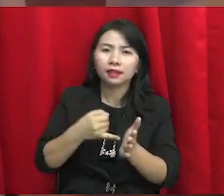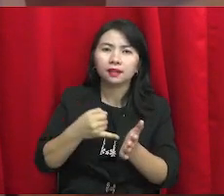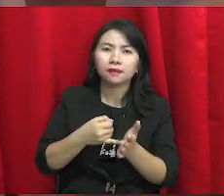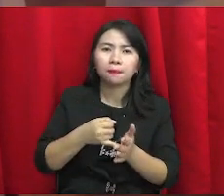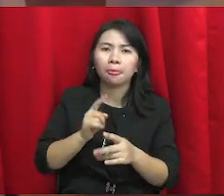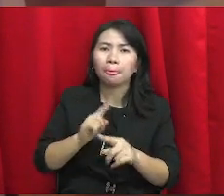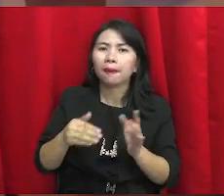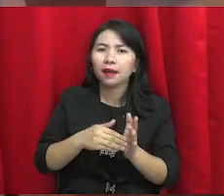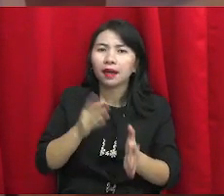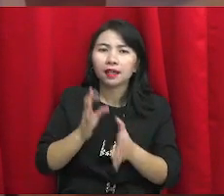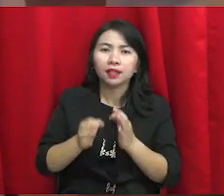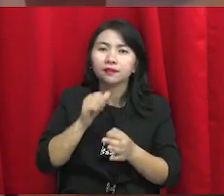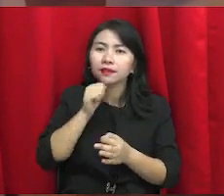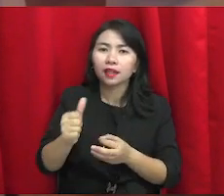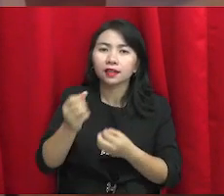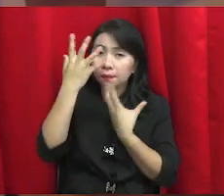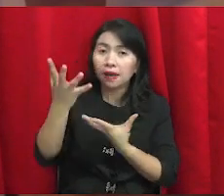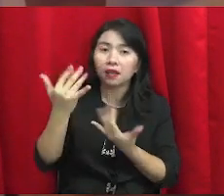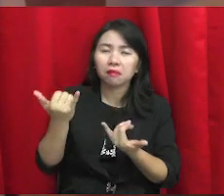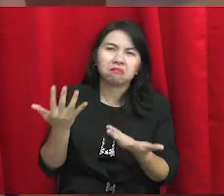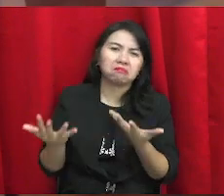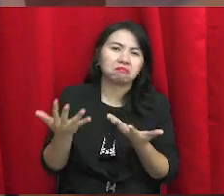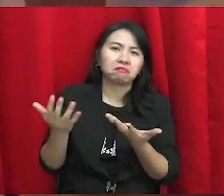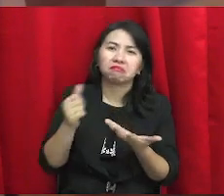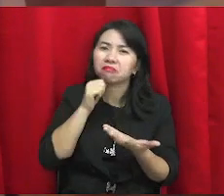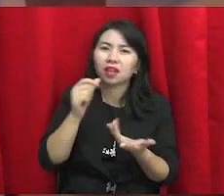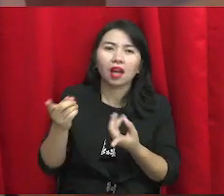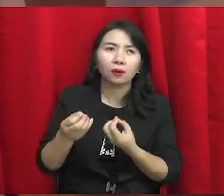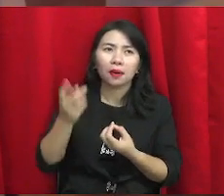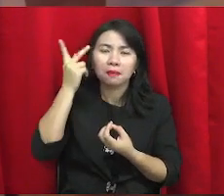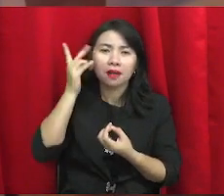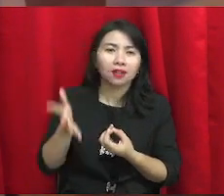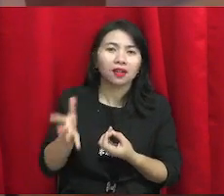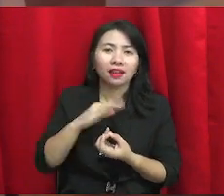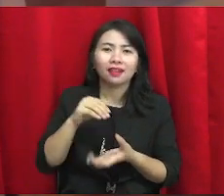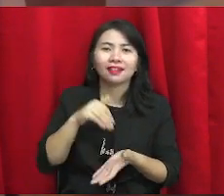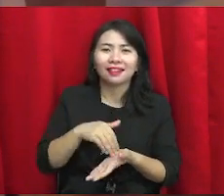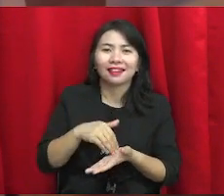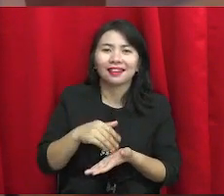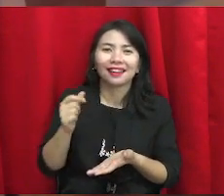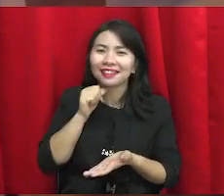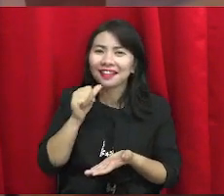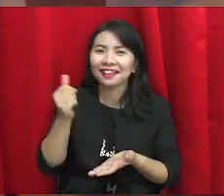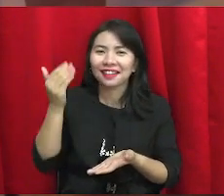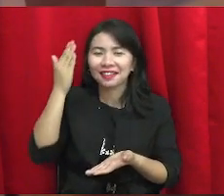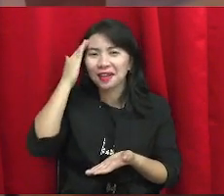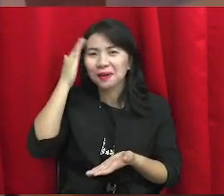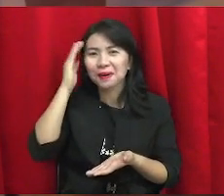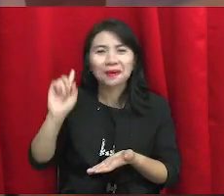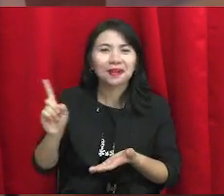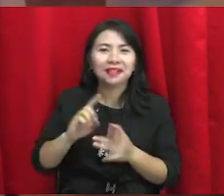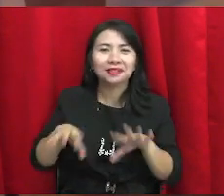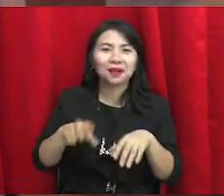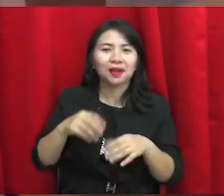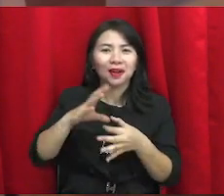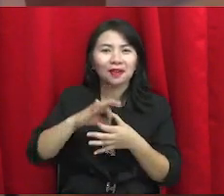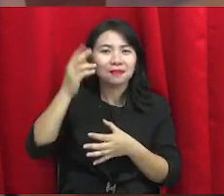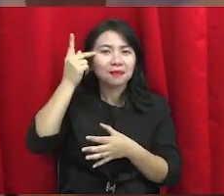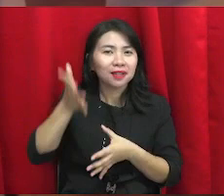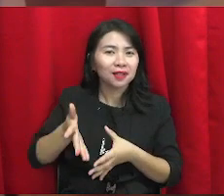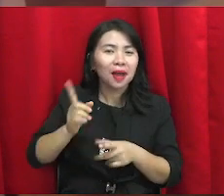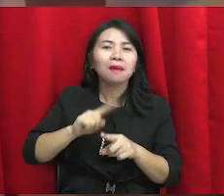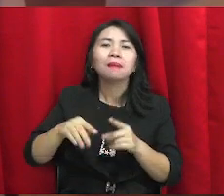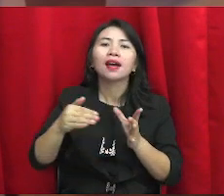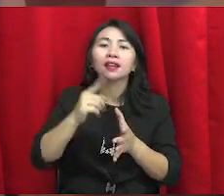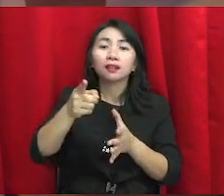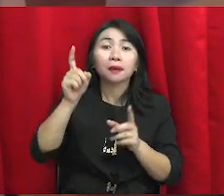hindi siya sumunod, maaaring hindi niya kilala ang pastor o wala siyang alam tungkol sa trabaho ng pastor. Pero, dapat